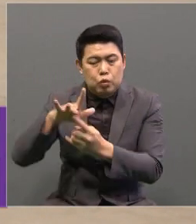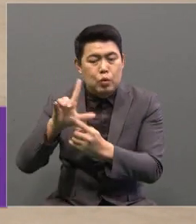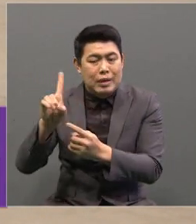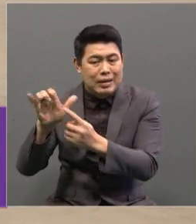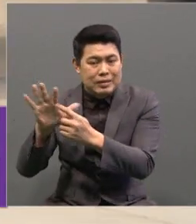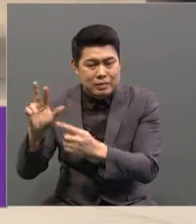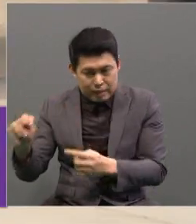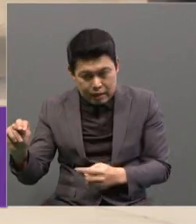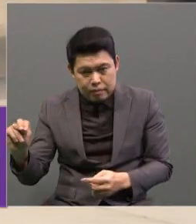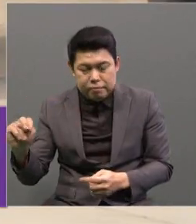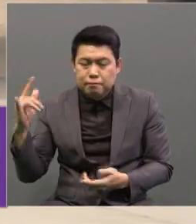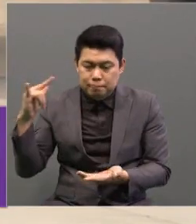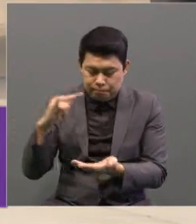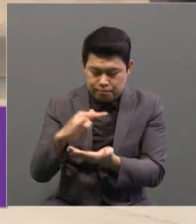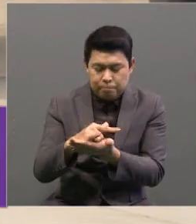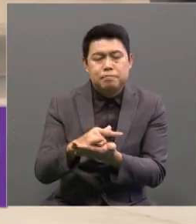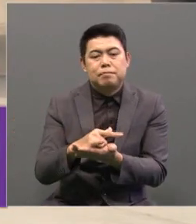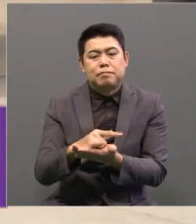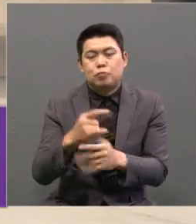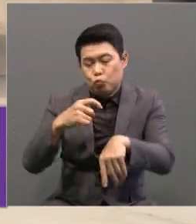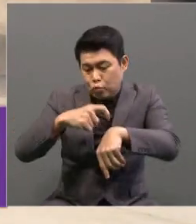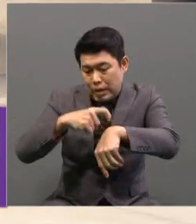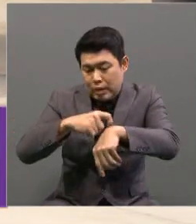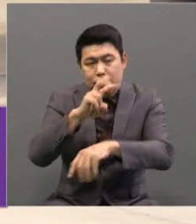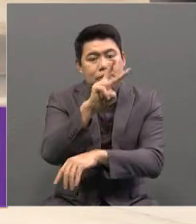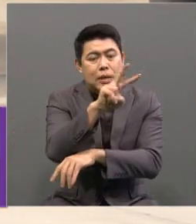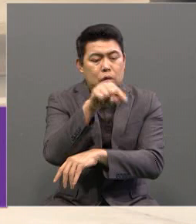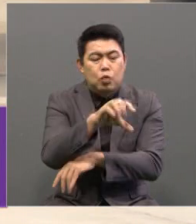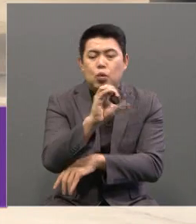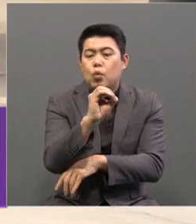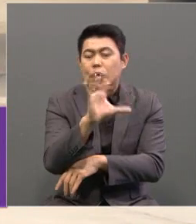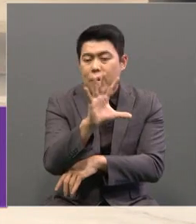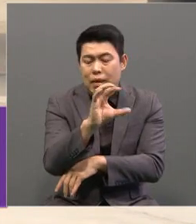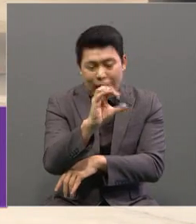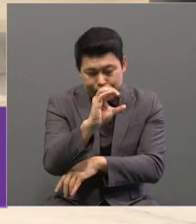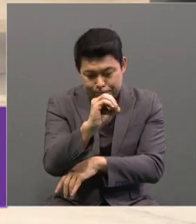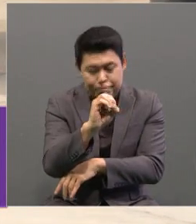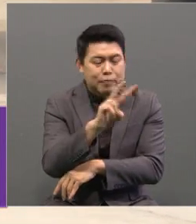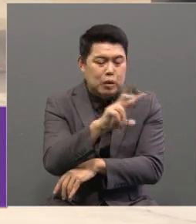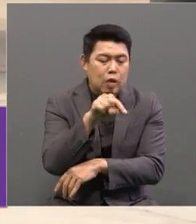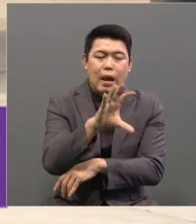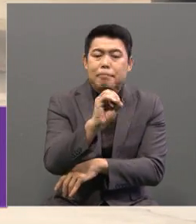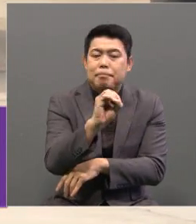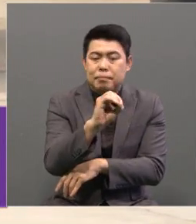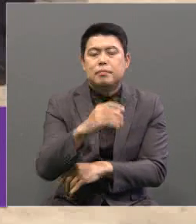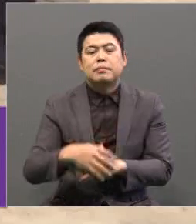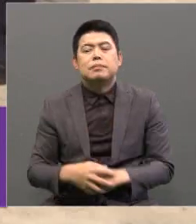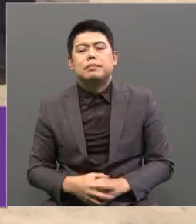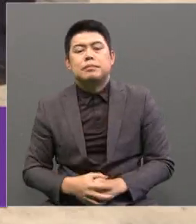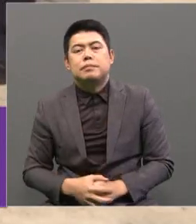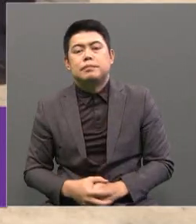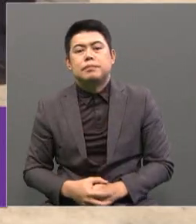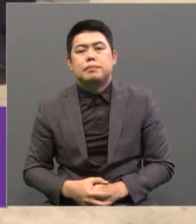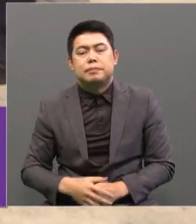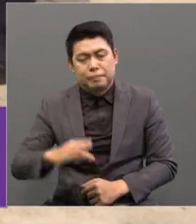ยานทหาร2กองบิน6ดอนเมืองเมื่อเวลาประมาณบ่าย 2:50 นะวันนี้โดยมีพลอากาศเอกอลงกรณ์วรรณร